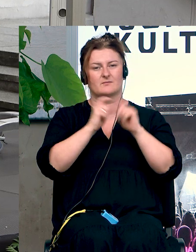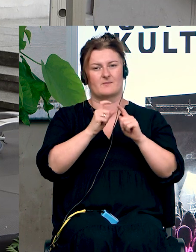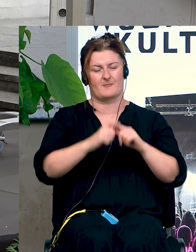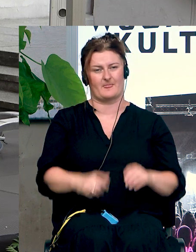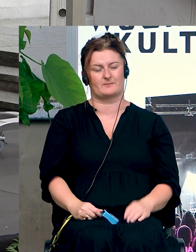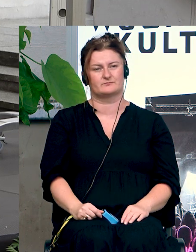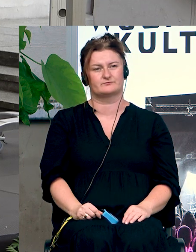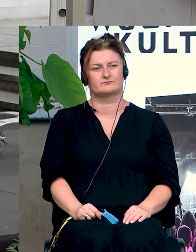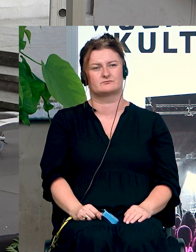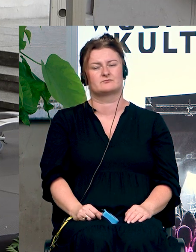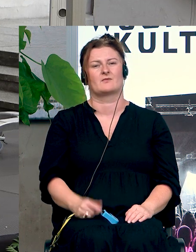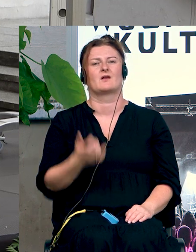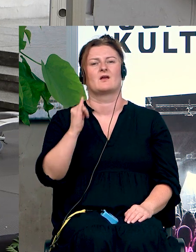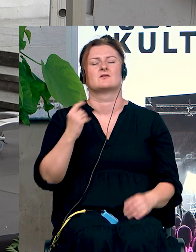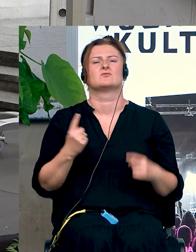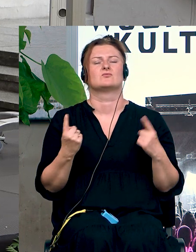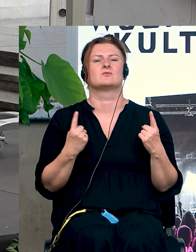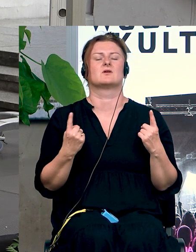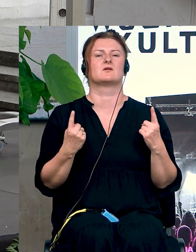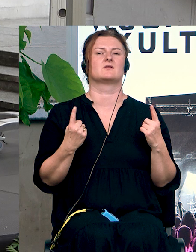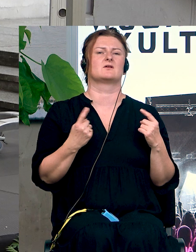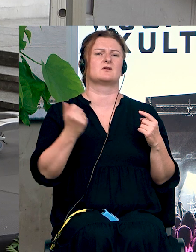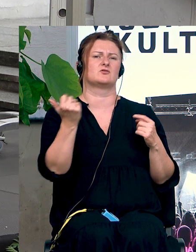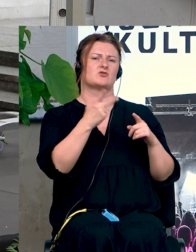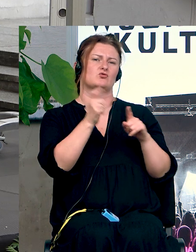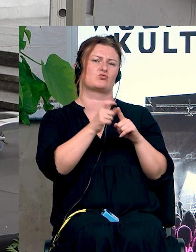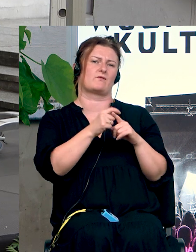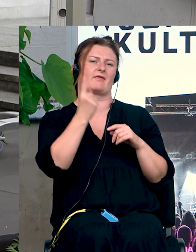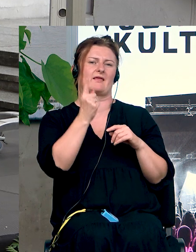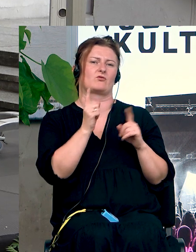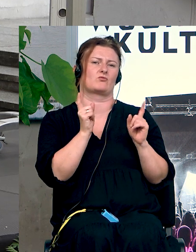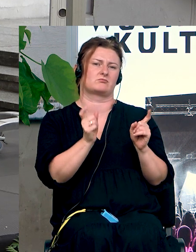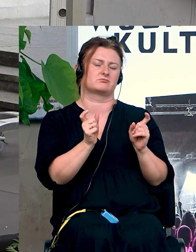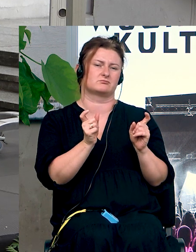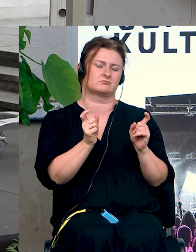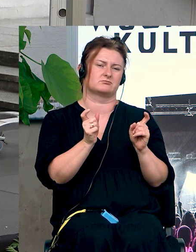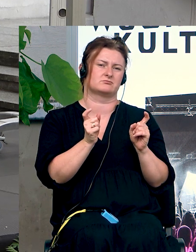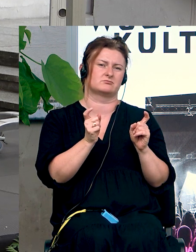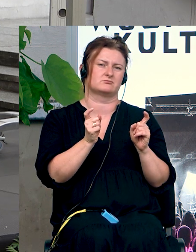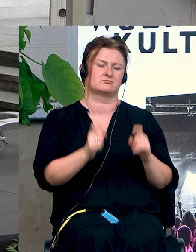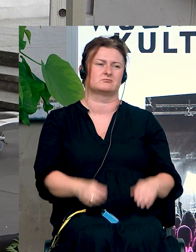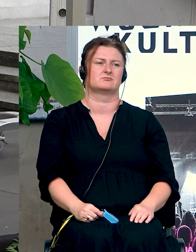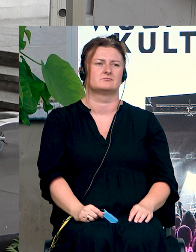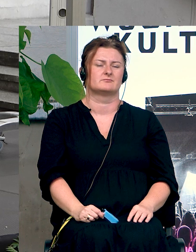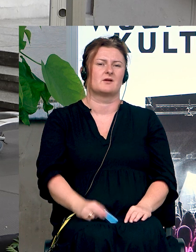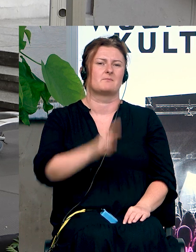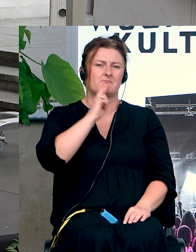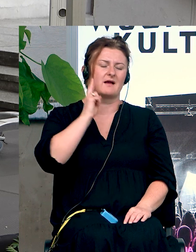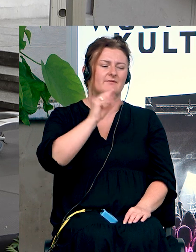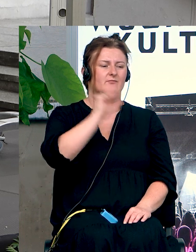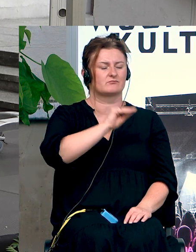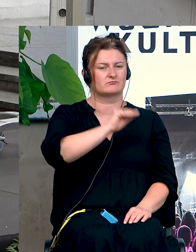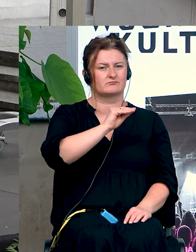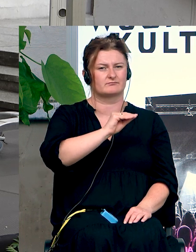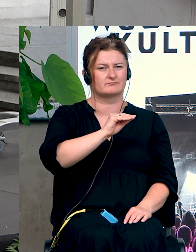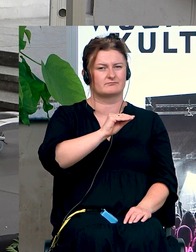jakiej sytuacji? Takie złożone z trzech słów, jedno słowo. Ona do niego się zwraca. Nie